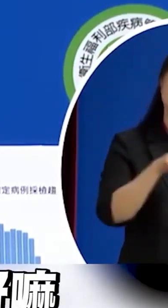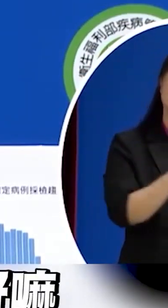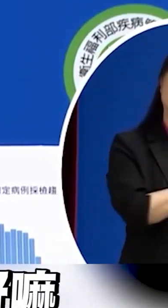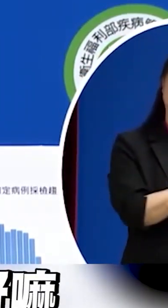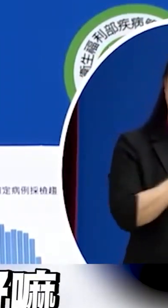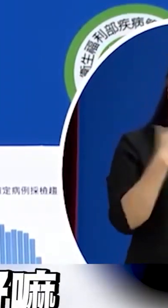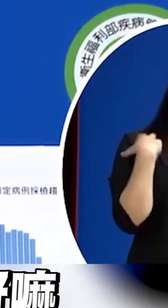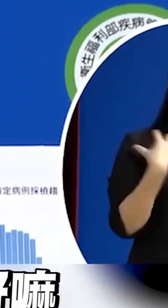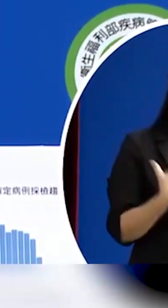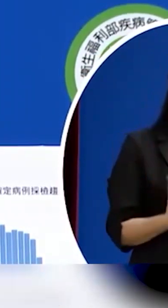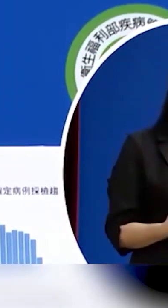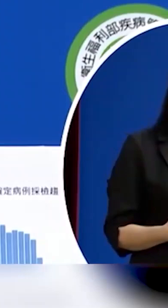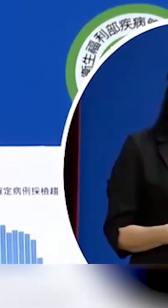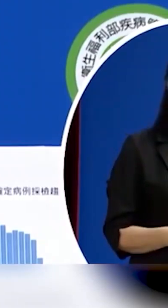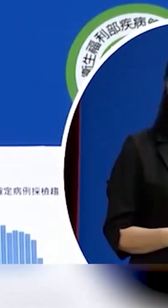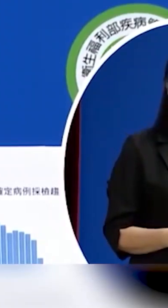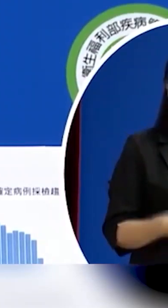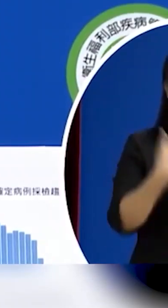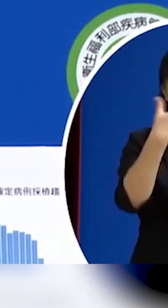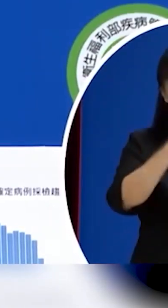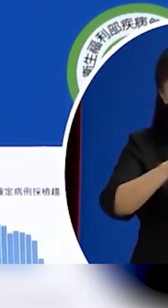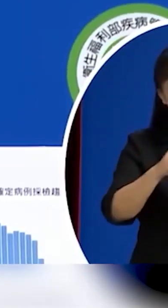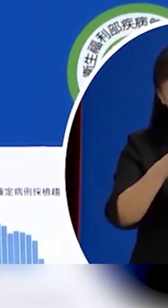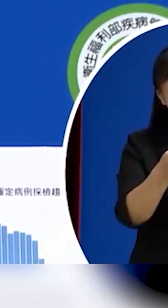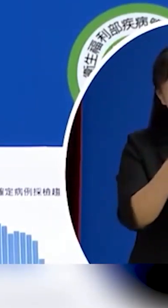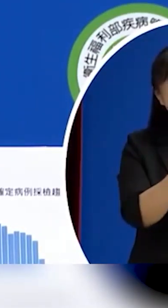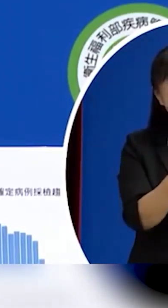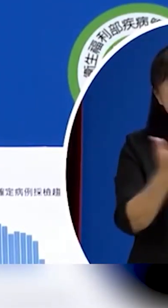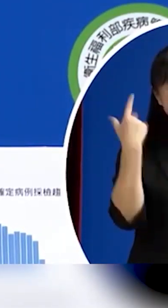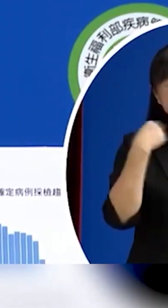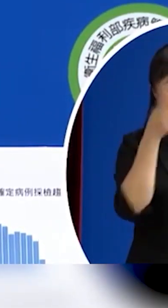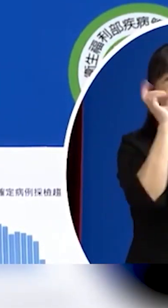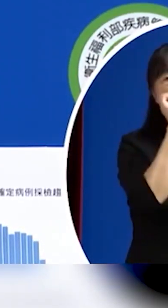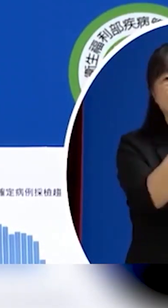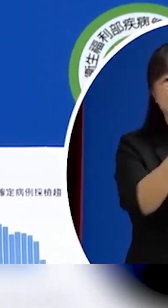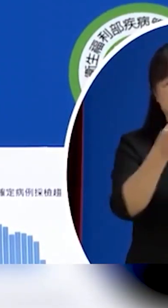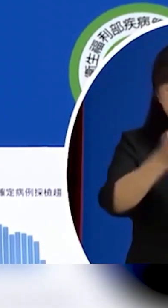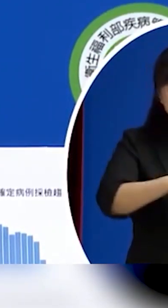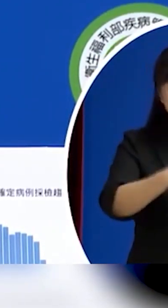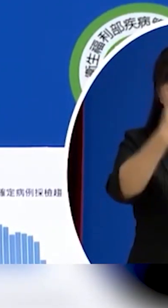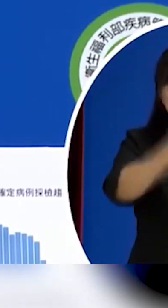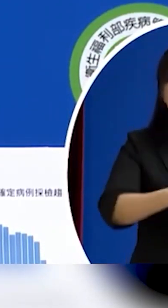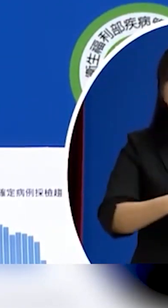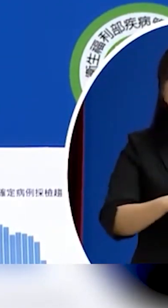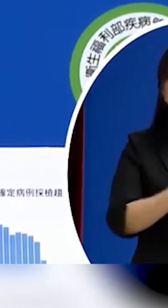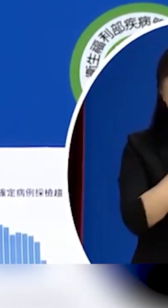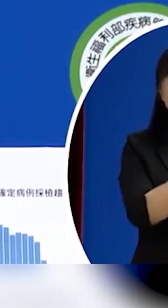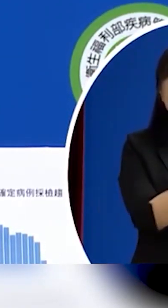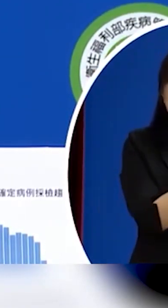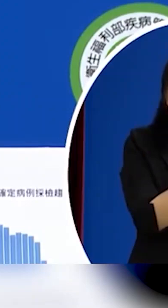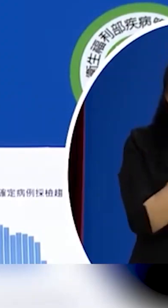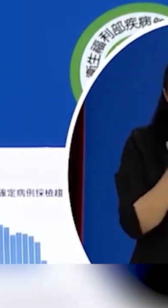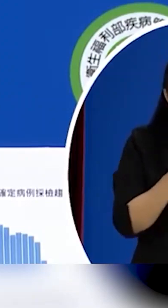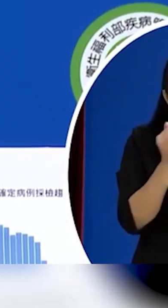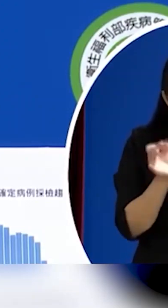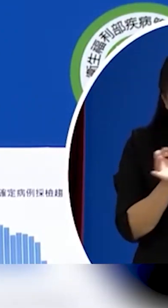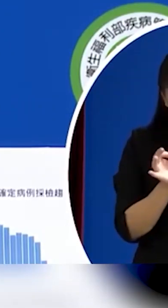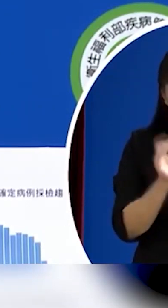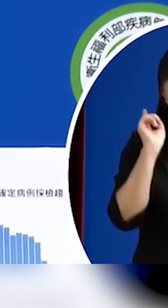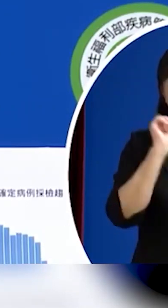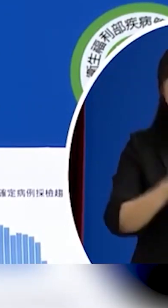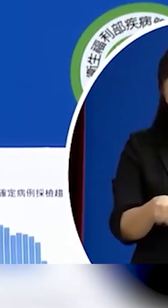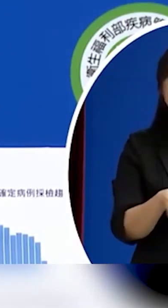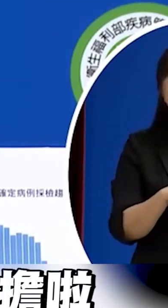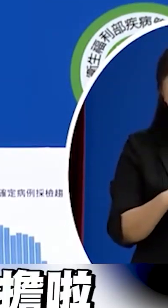好。啊，八大还在开，还要偷偷的开，对对哈、哦，我觉得这都